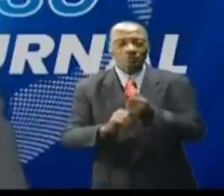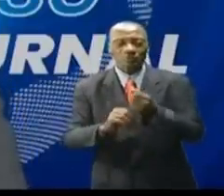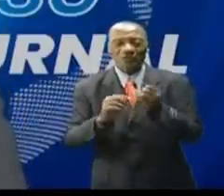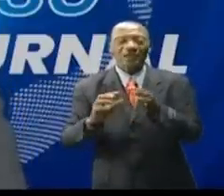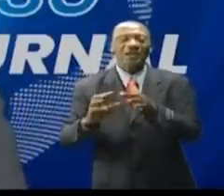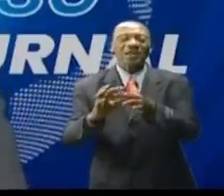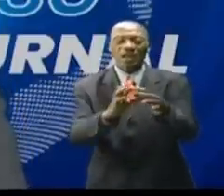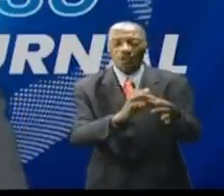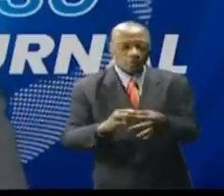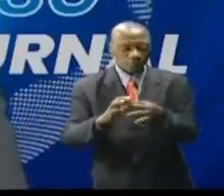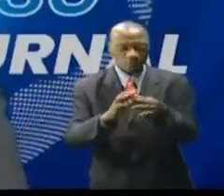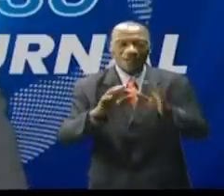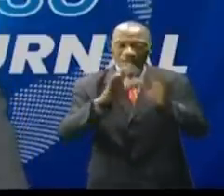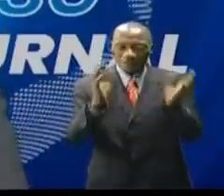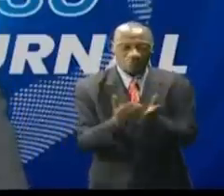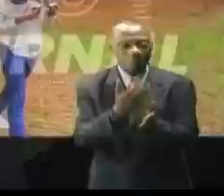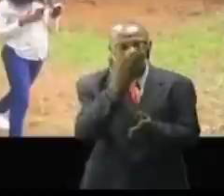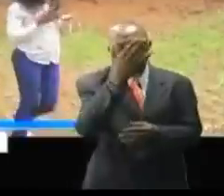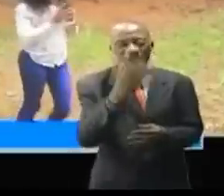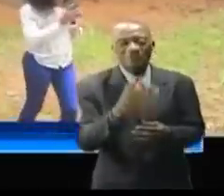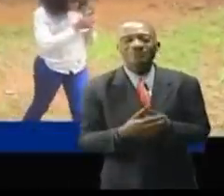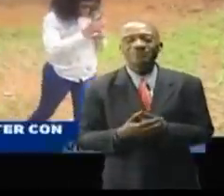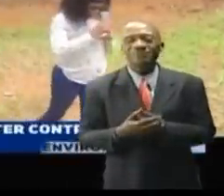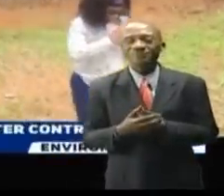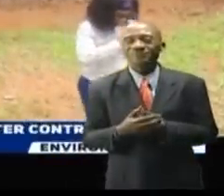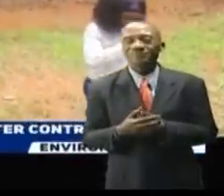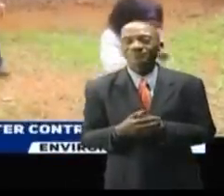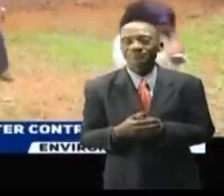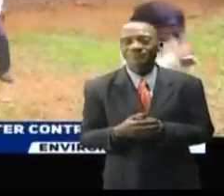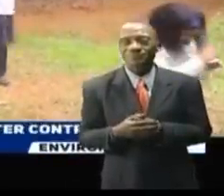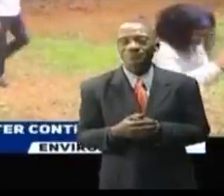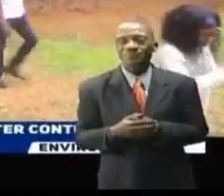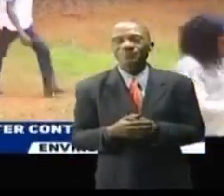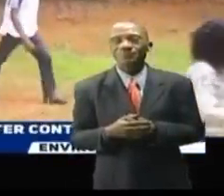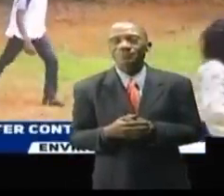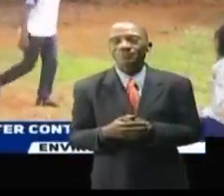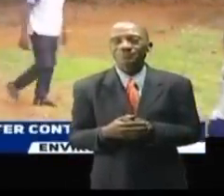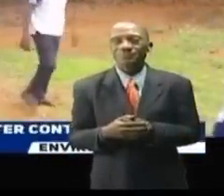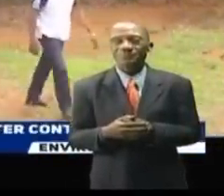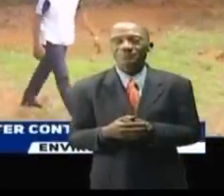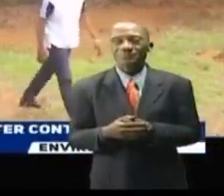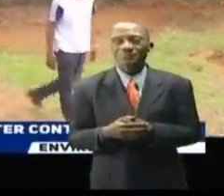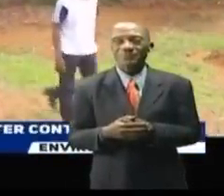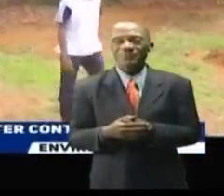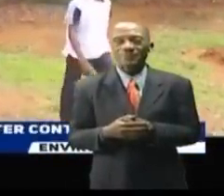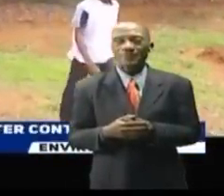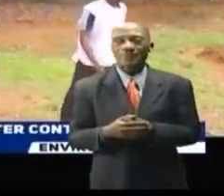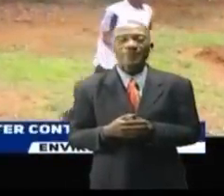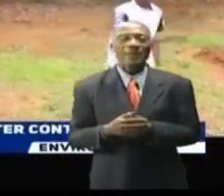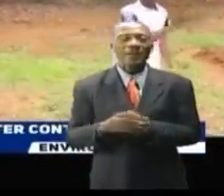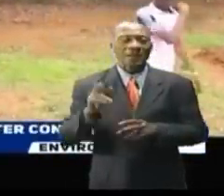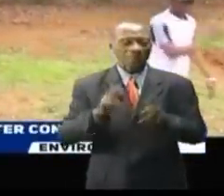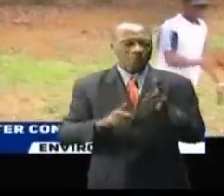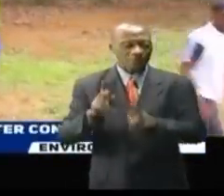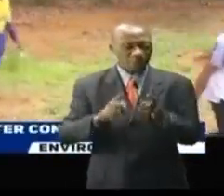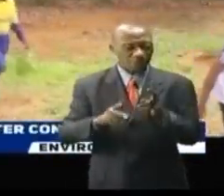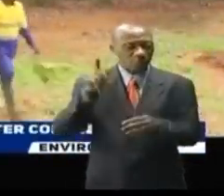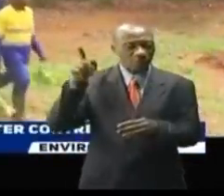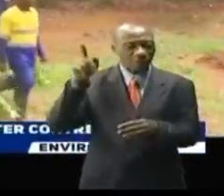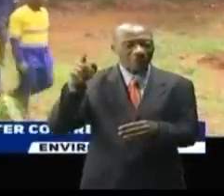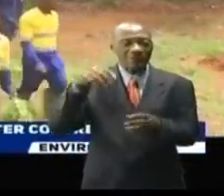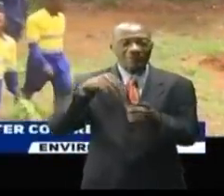un franc succès. Regardez. Un tiers de la population est exposée à des catastrophes naturelles telles que